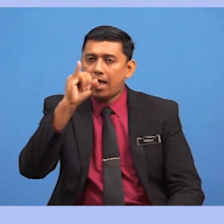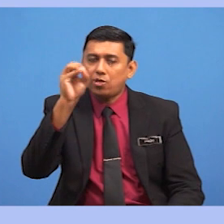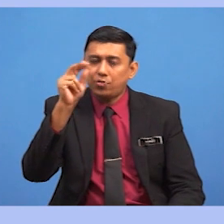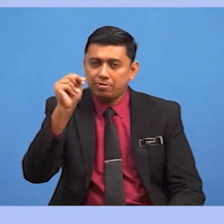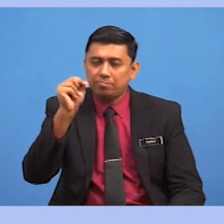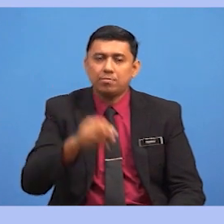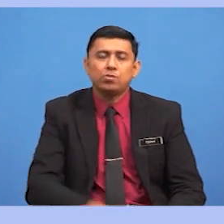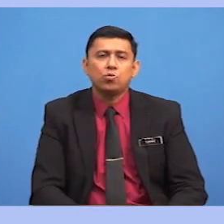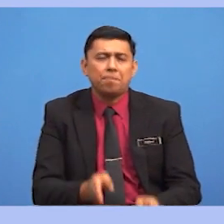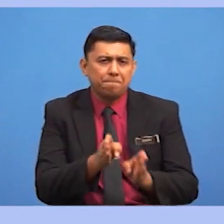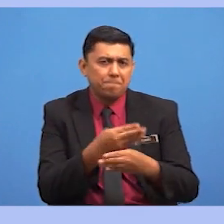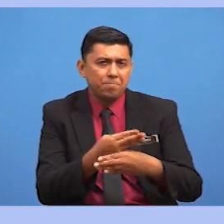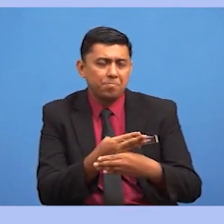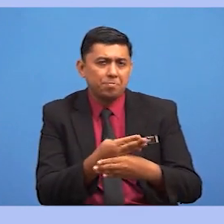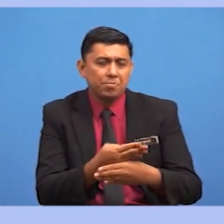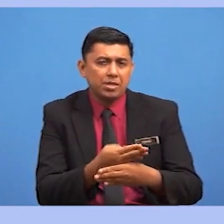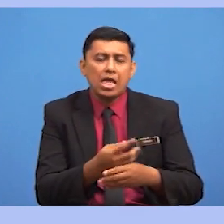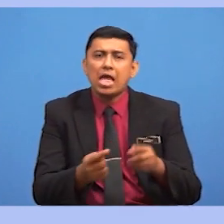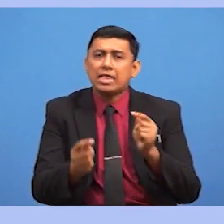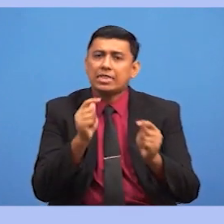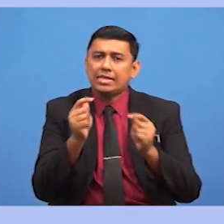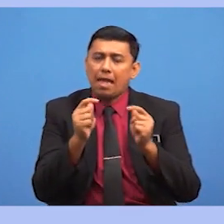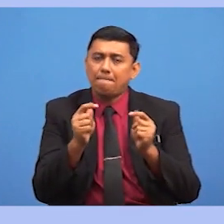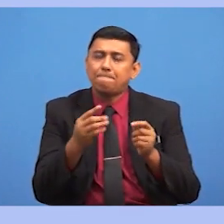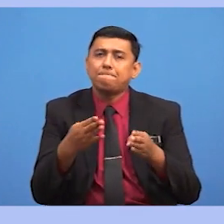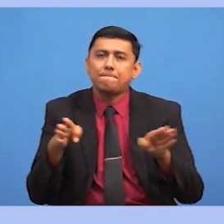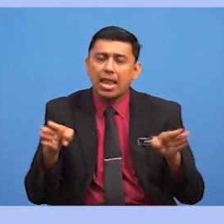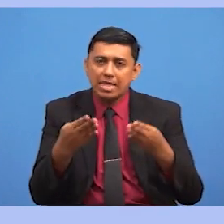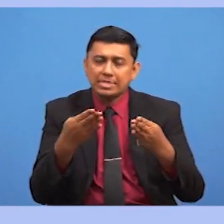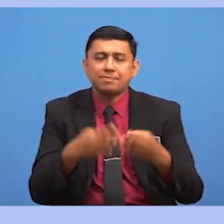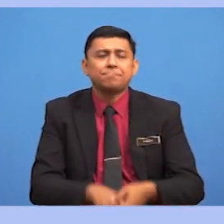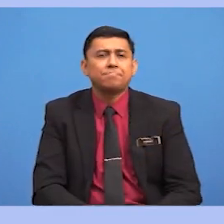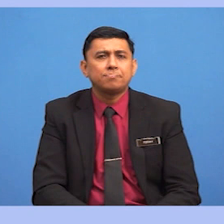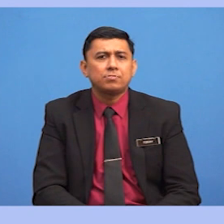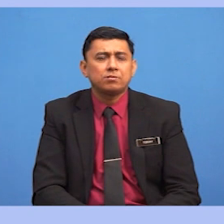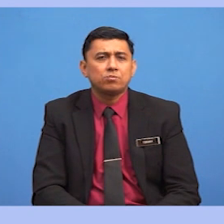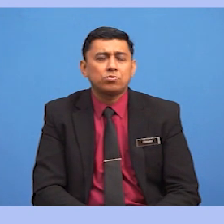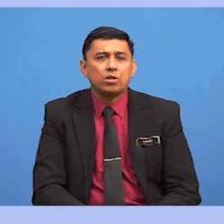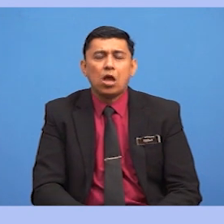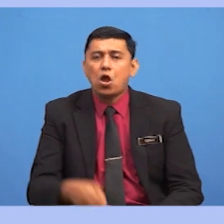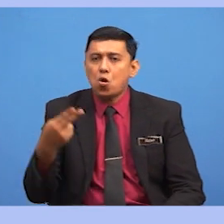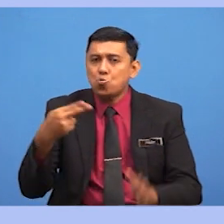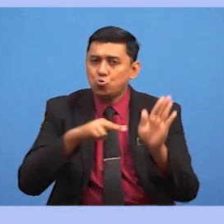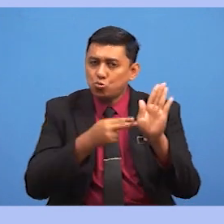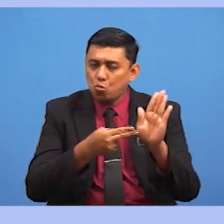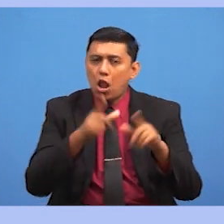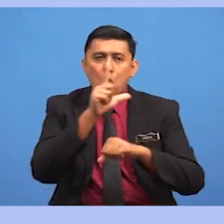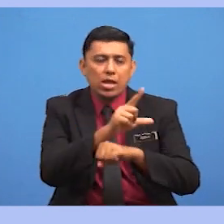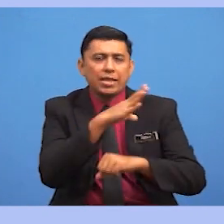Bahan ion terbentuk daripada tindak balas antara unsur logam dan unsur bukan